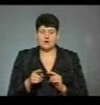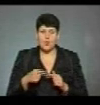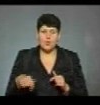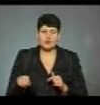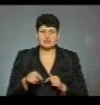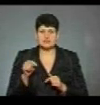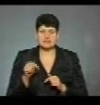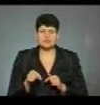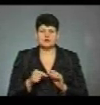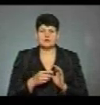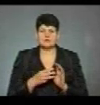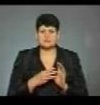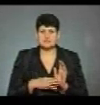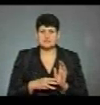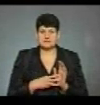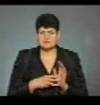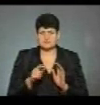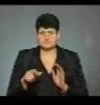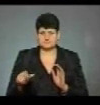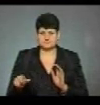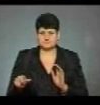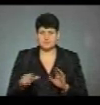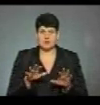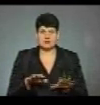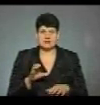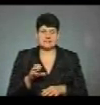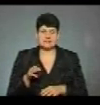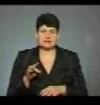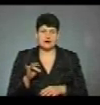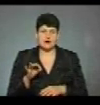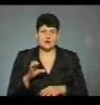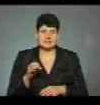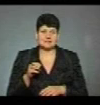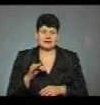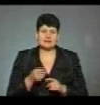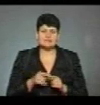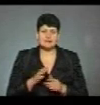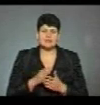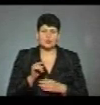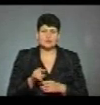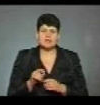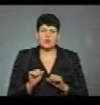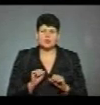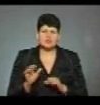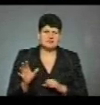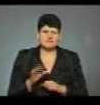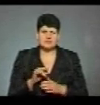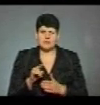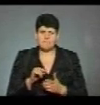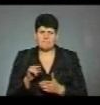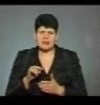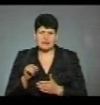– 1088 місцевих жителів. Посада старости полягає в тому, це є координація всіх питань,